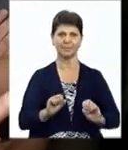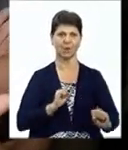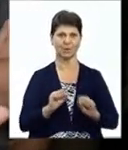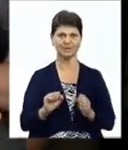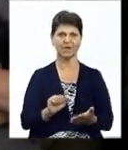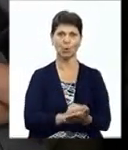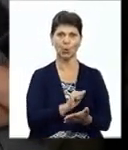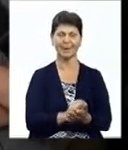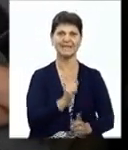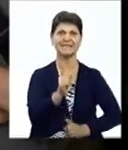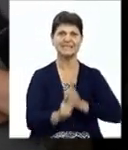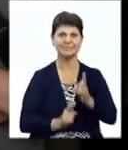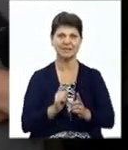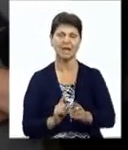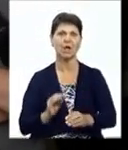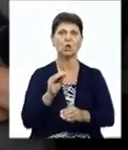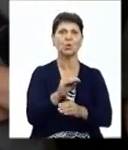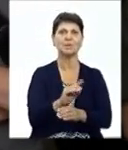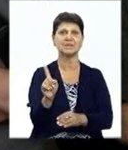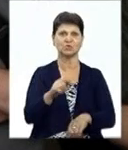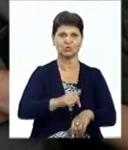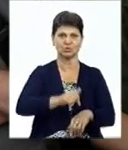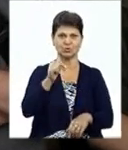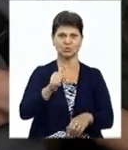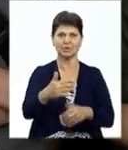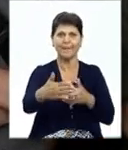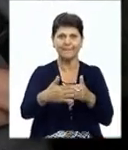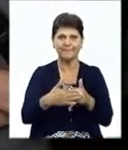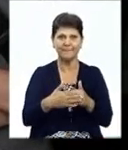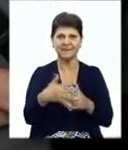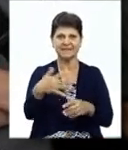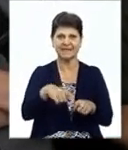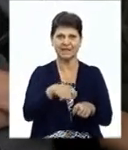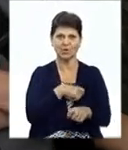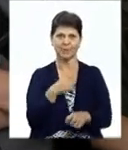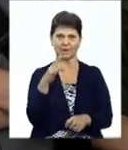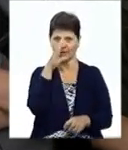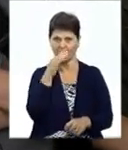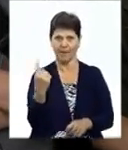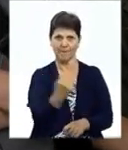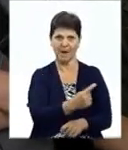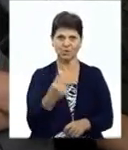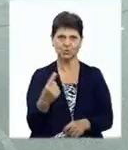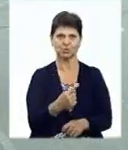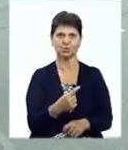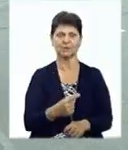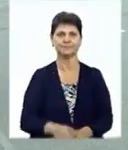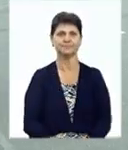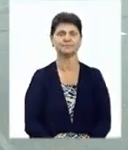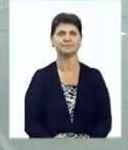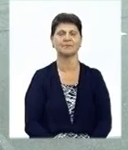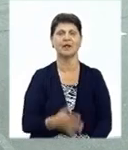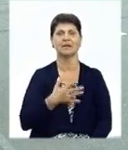документи зміни і дописати все те, що стосується приміських маршрутів і тих маршрутів, які в 50-кілометрову зону.